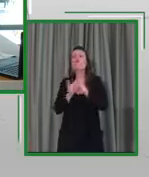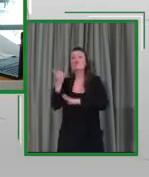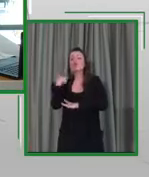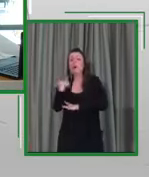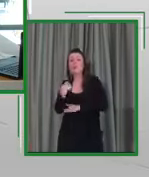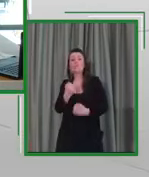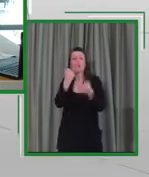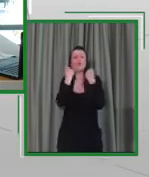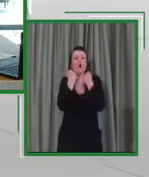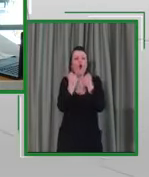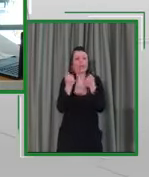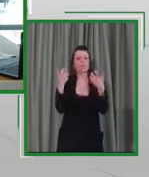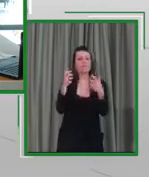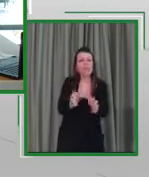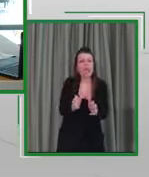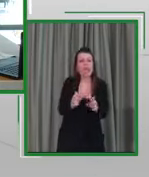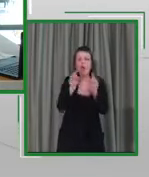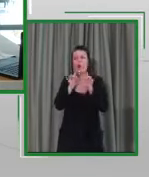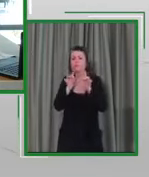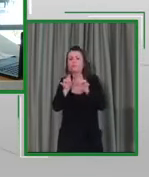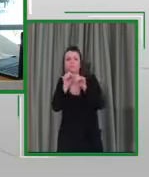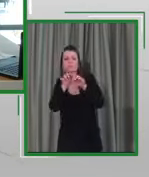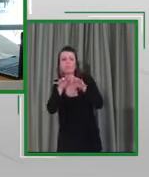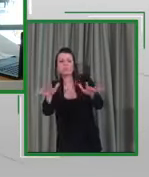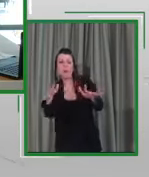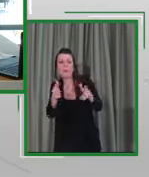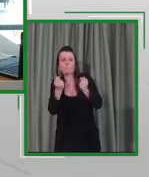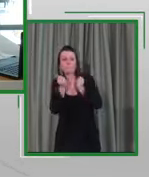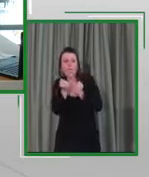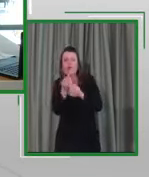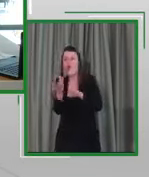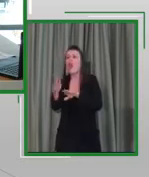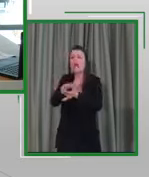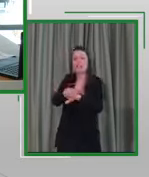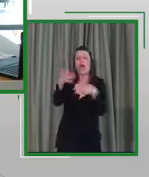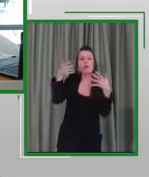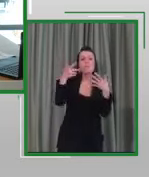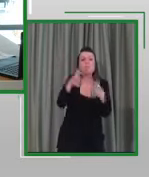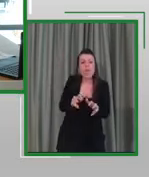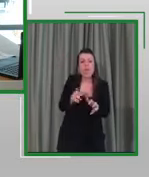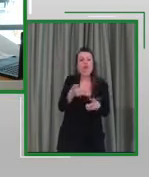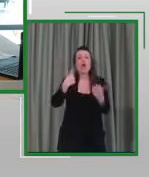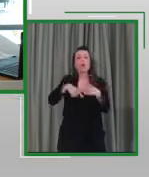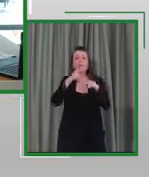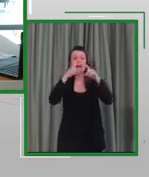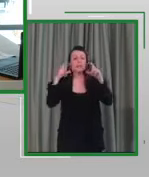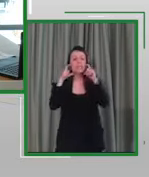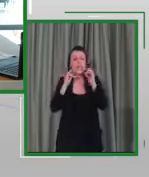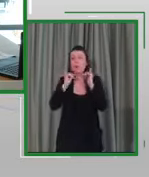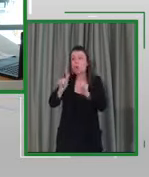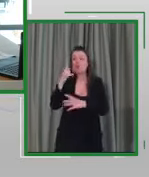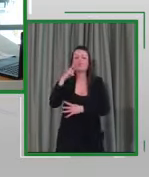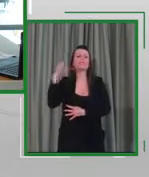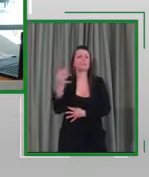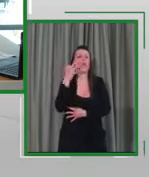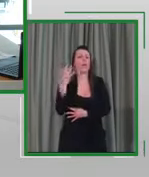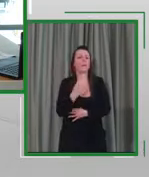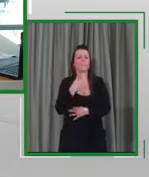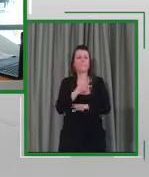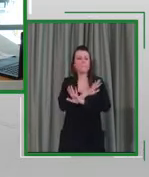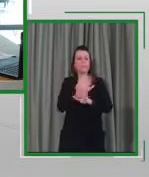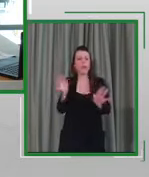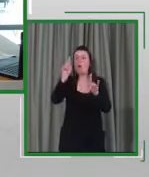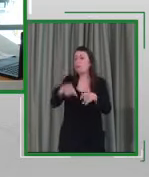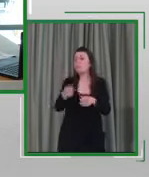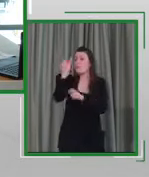mascherina che usiamo tutti quando usciamo l'importanza di essere a distanza sempre dalle altre persone ci aiuterà